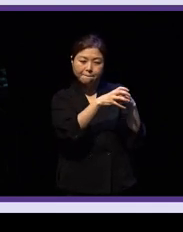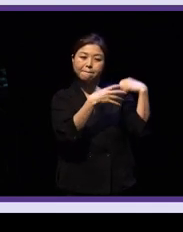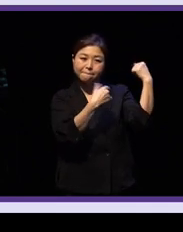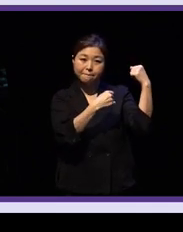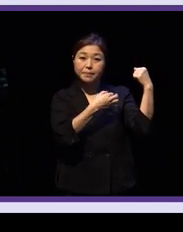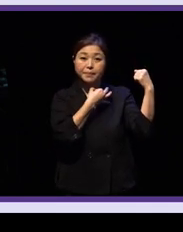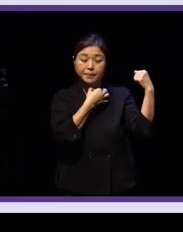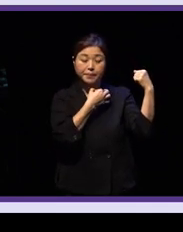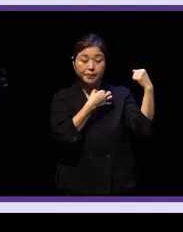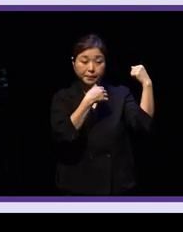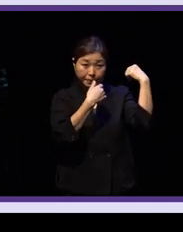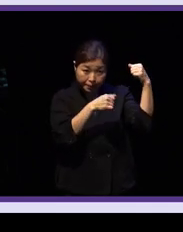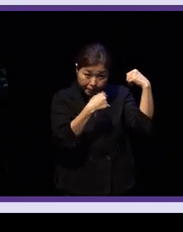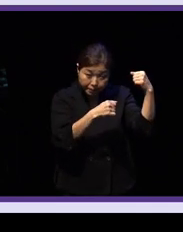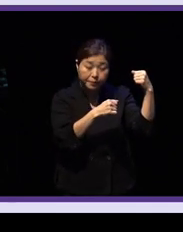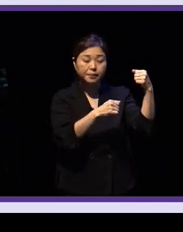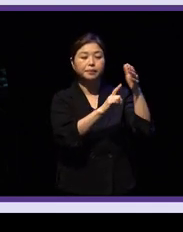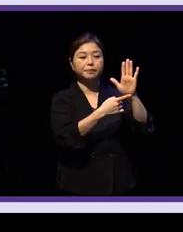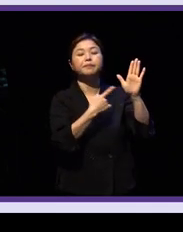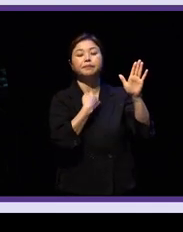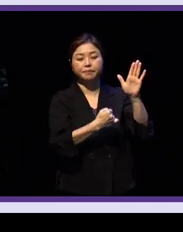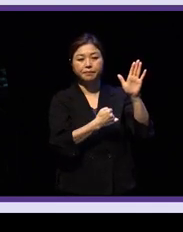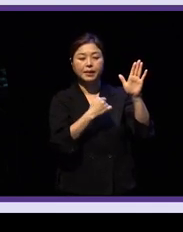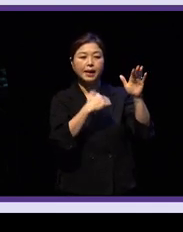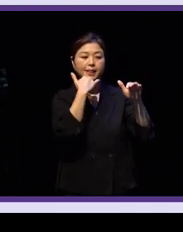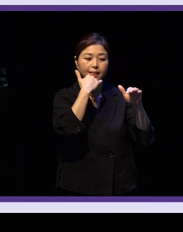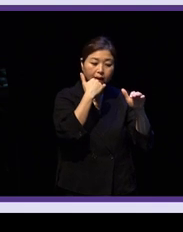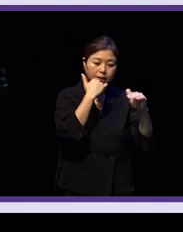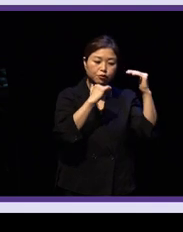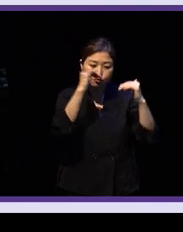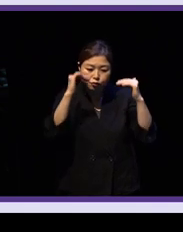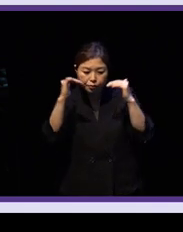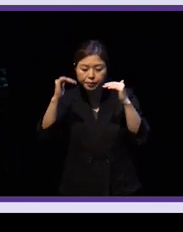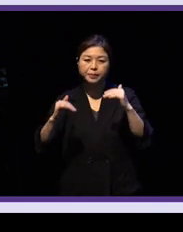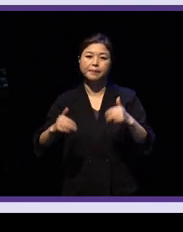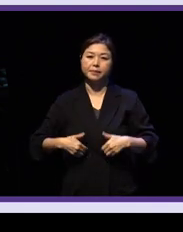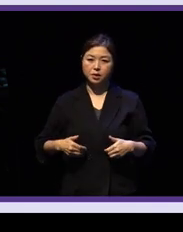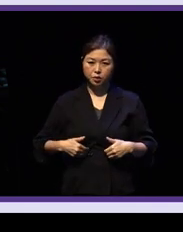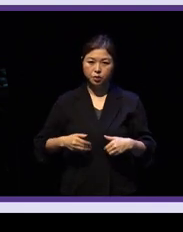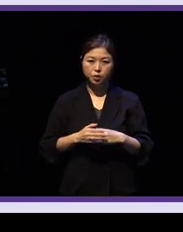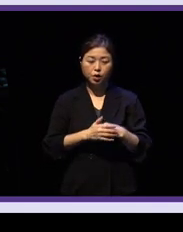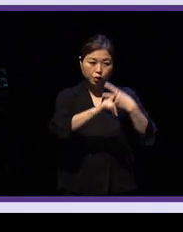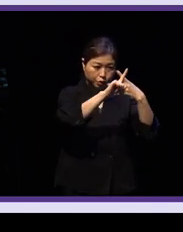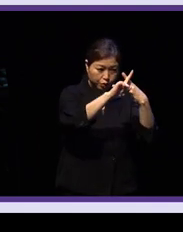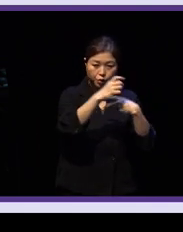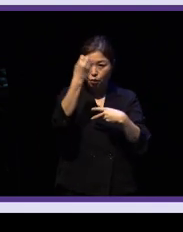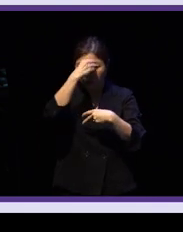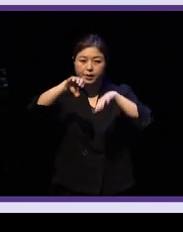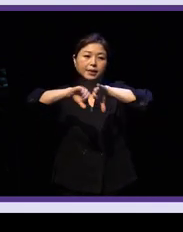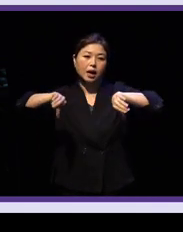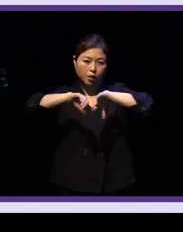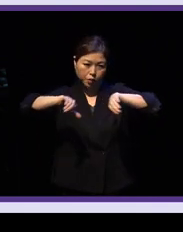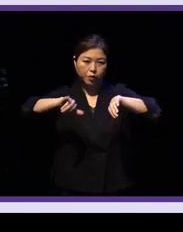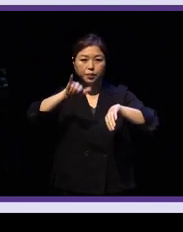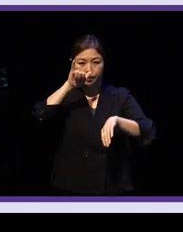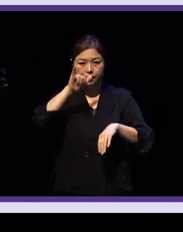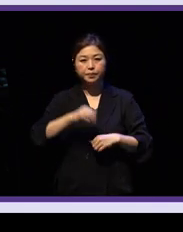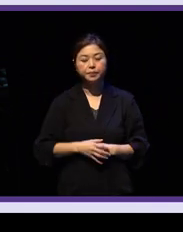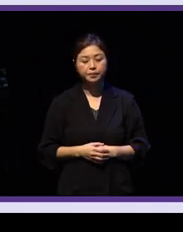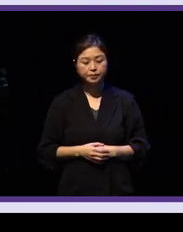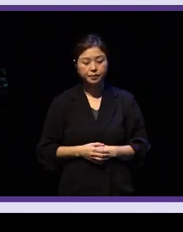됐었는데이 부분에 조금 연령대별로 좀 구분할 필요가 있다 중학교 고등학교를 나눴던 부분이 있습니다